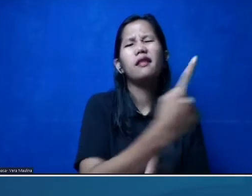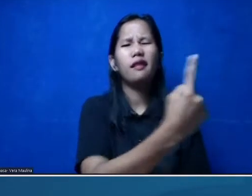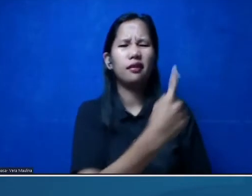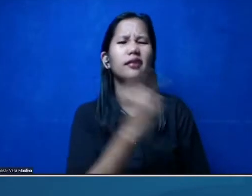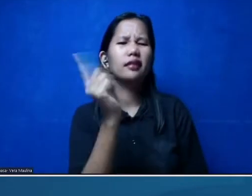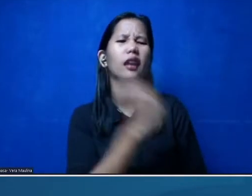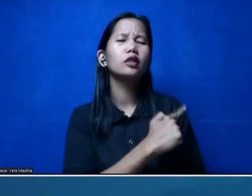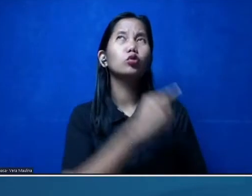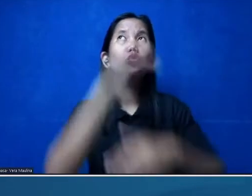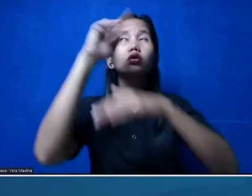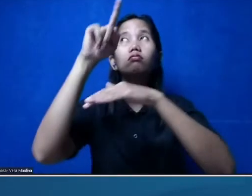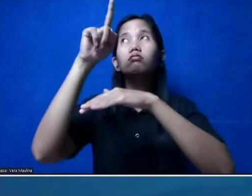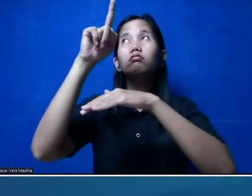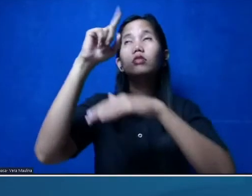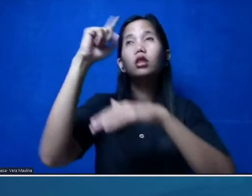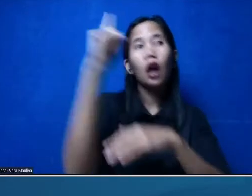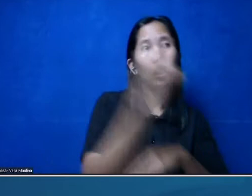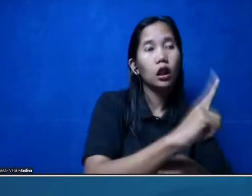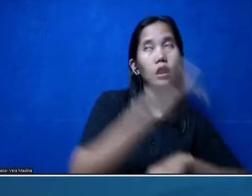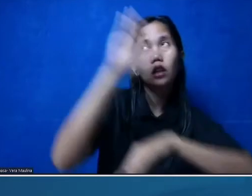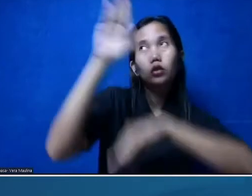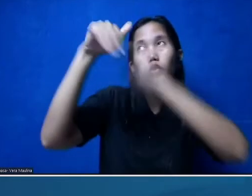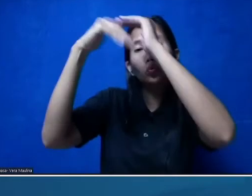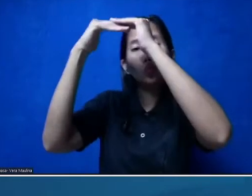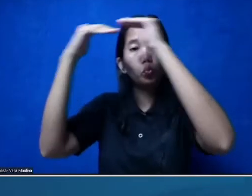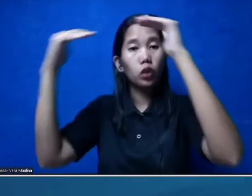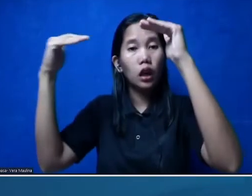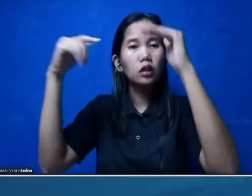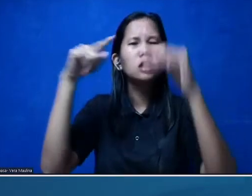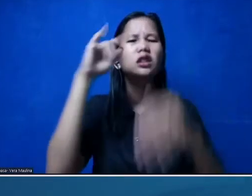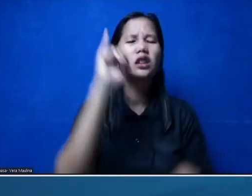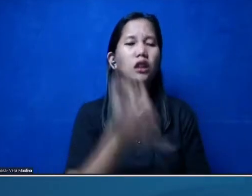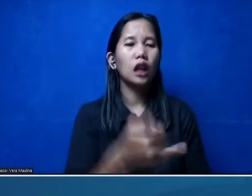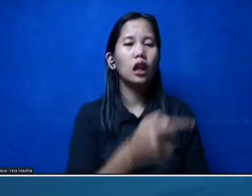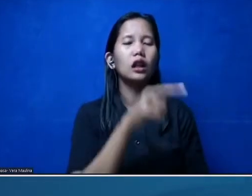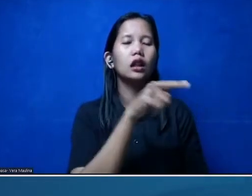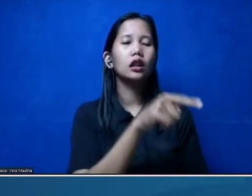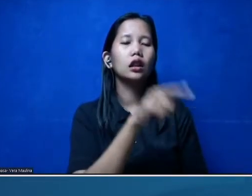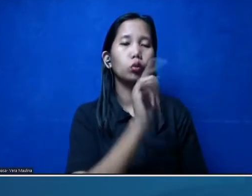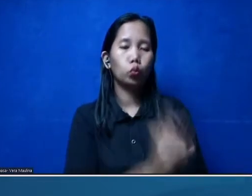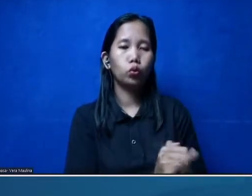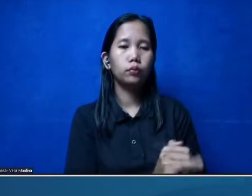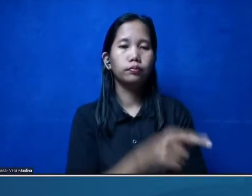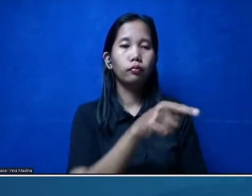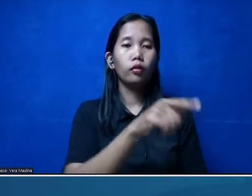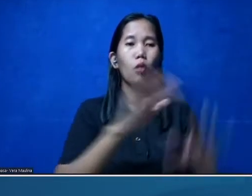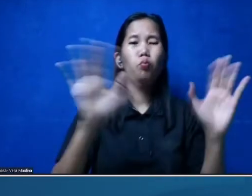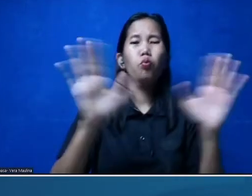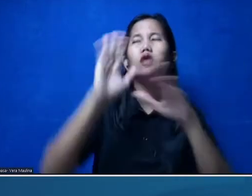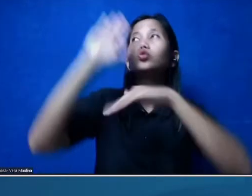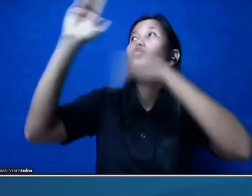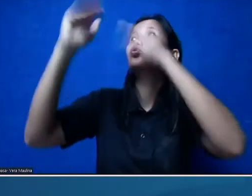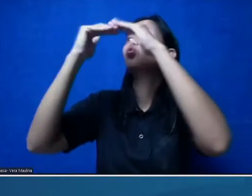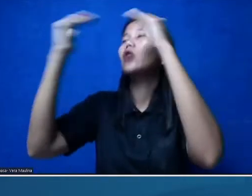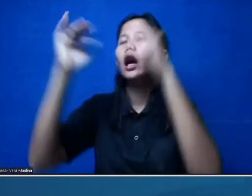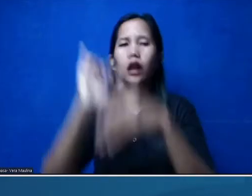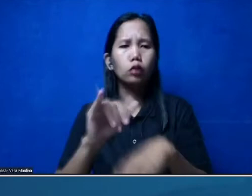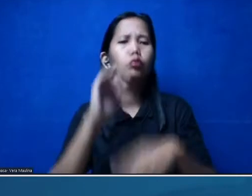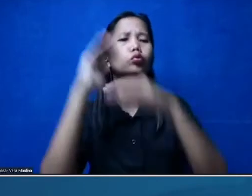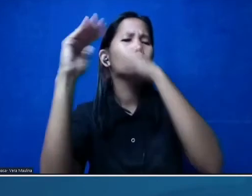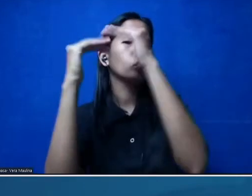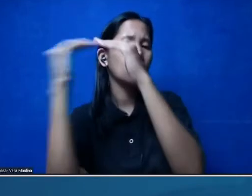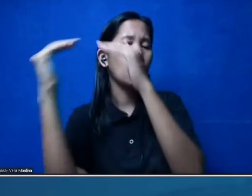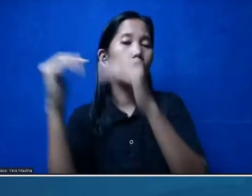10/18 lalu kata yesus kepada mereka aku melihat iblis jatuh seperti kilat